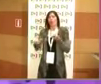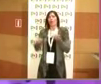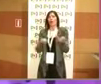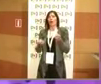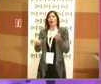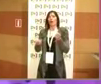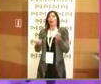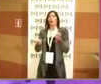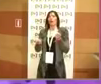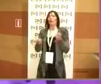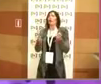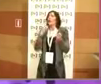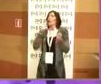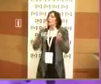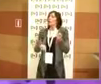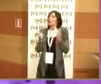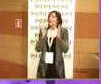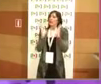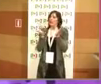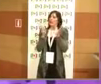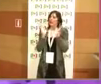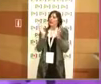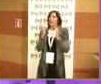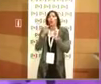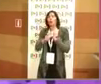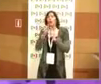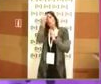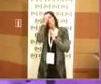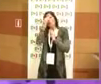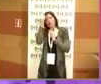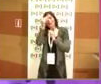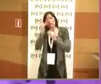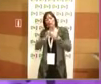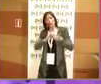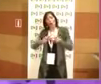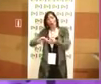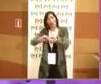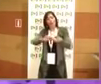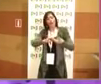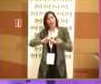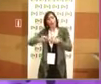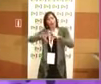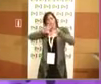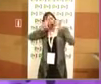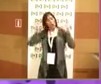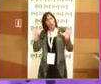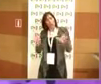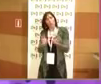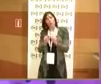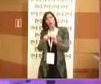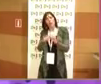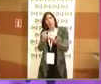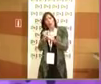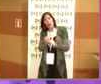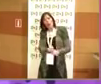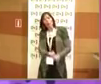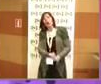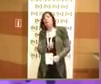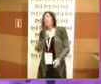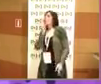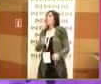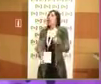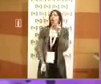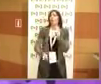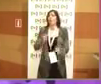un abisso allarmante, perché si allude a una società che nel suo complesso è fondata sulla prepotenza